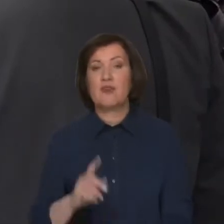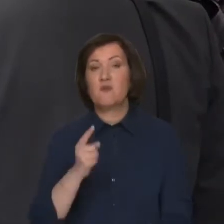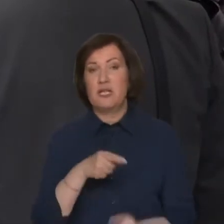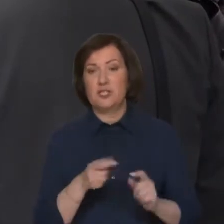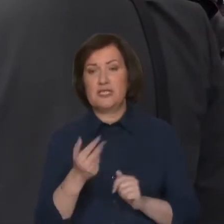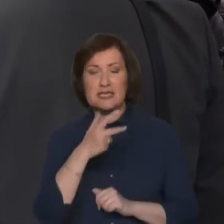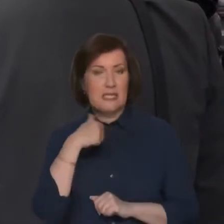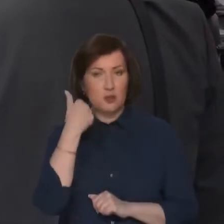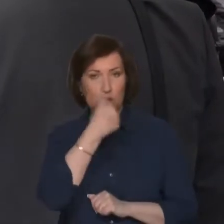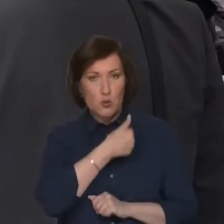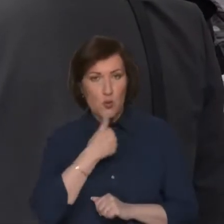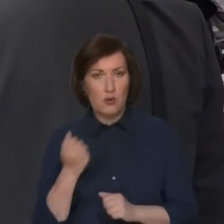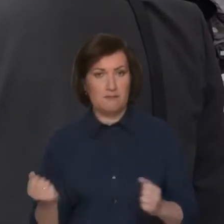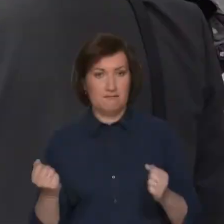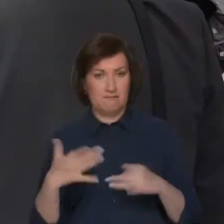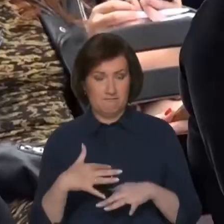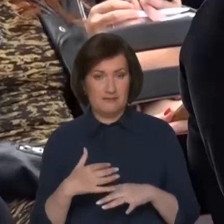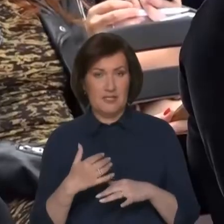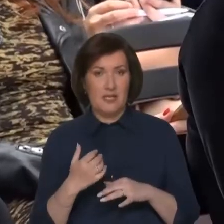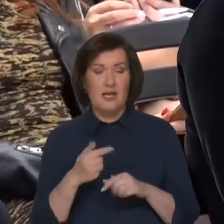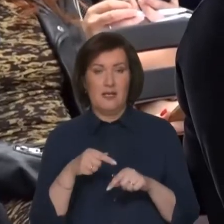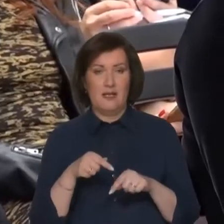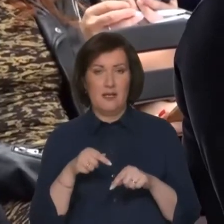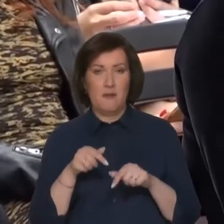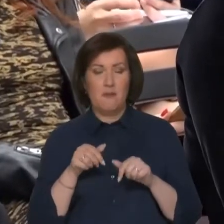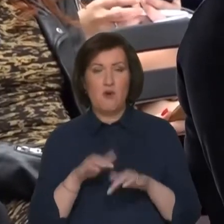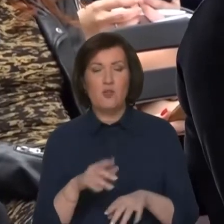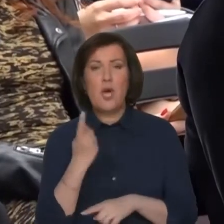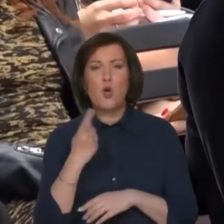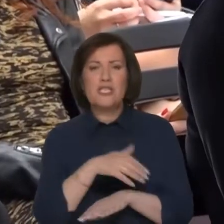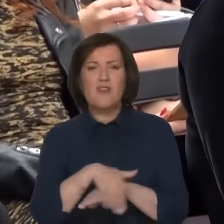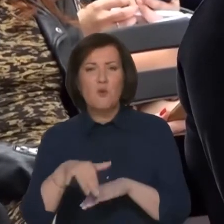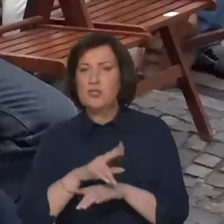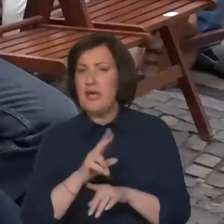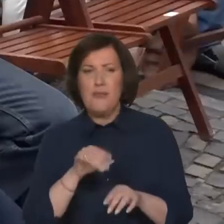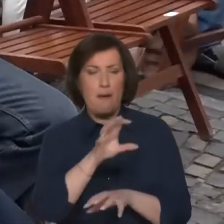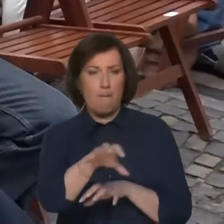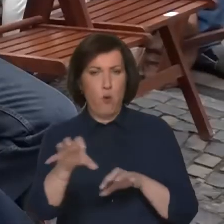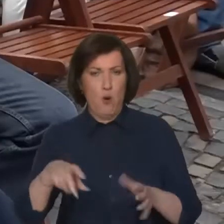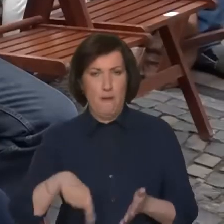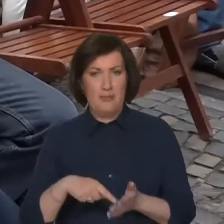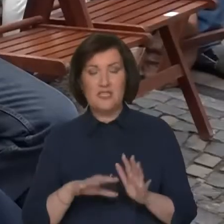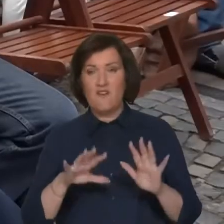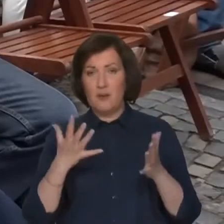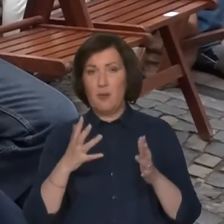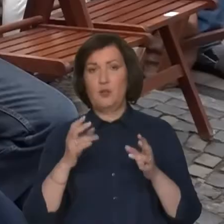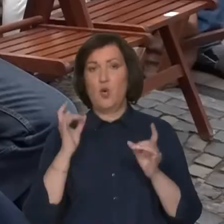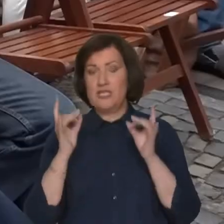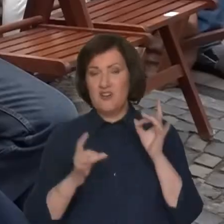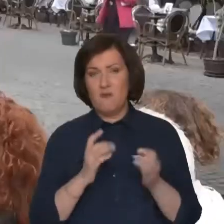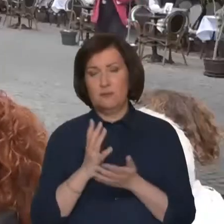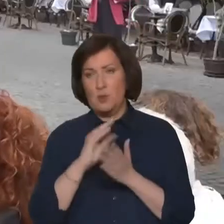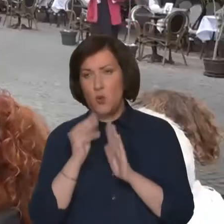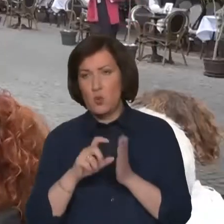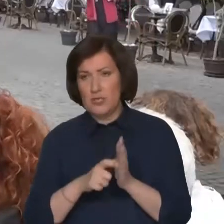Перше за 13 років «Меридіан Черновіць» задля безпеки проводять на одній вулиці, а не по всьому місту. На випадок тривоги тут облаштували укриття,